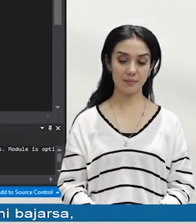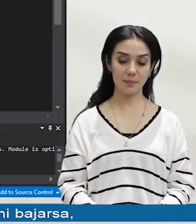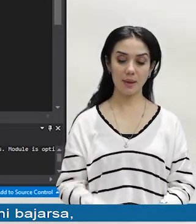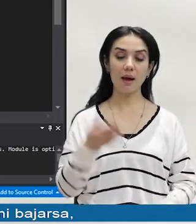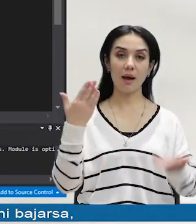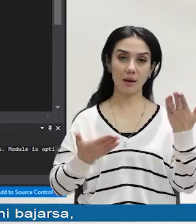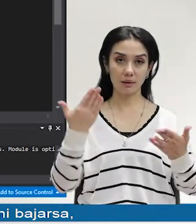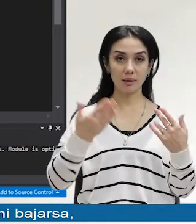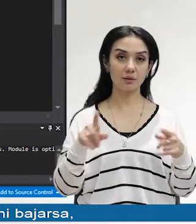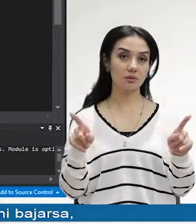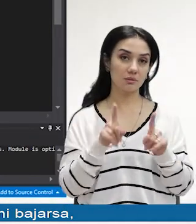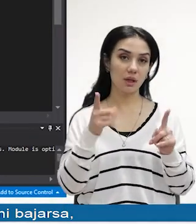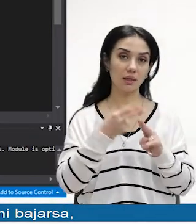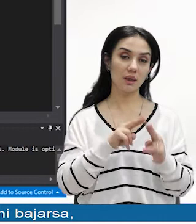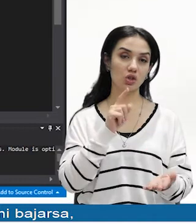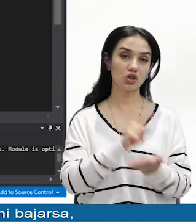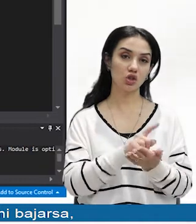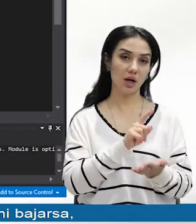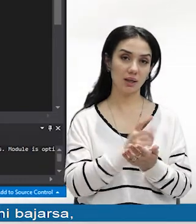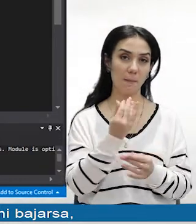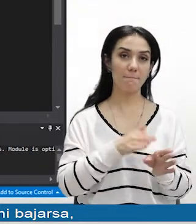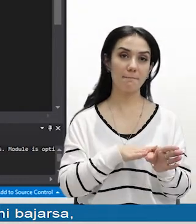agar qanaqadir shart bajarilsa,